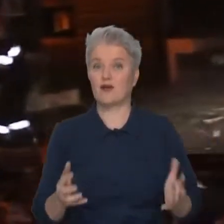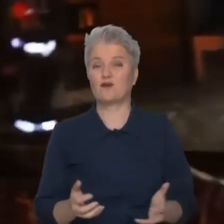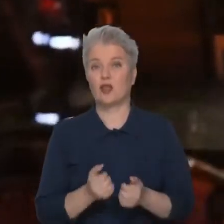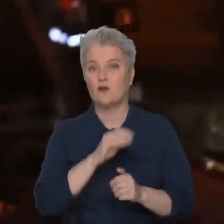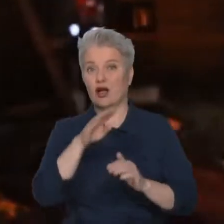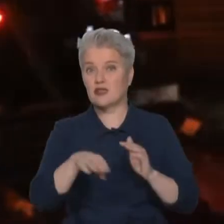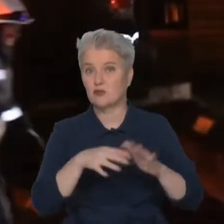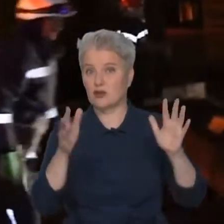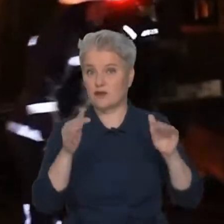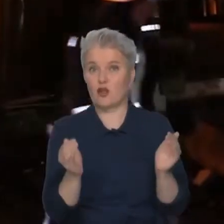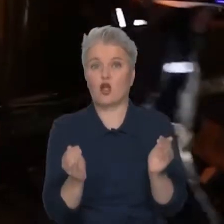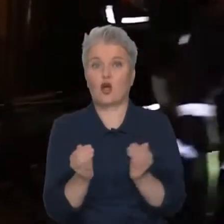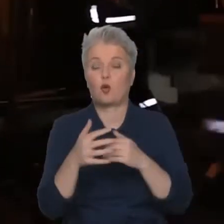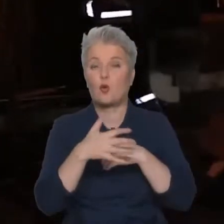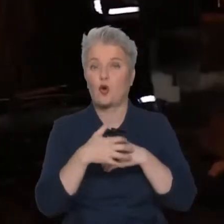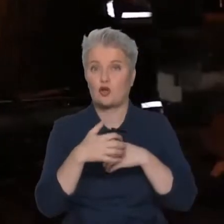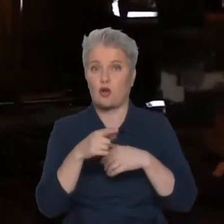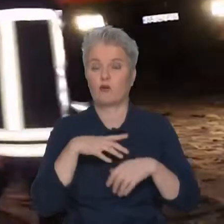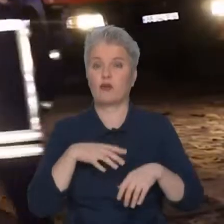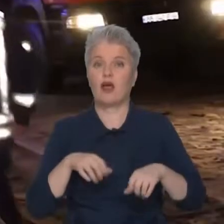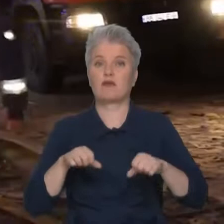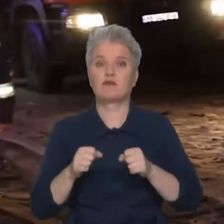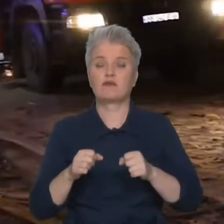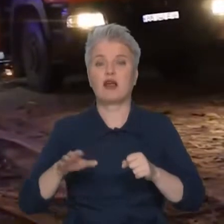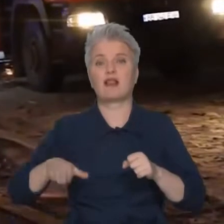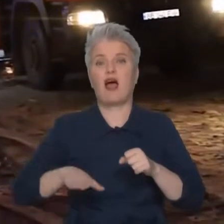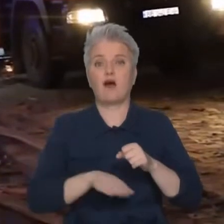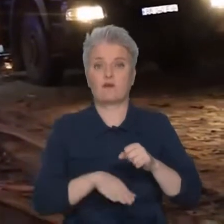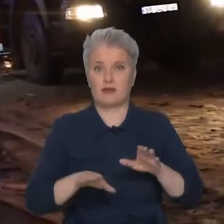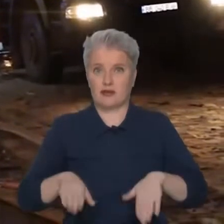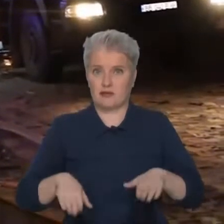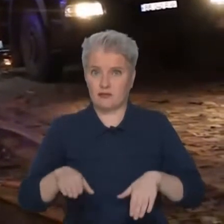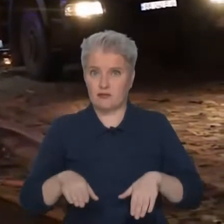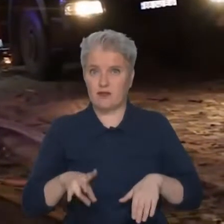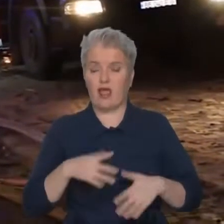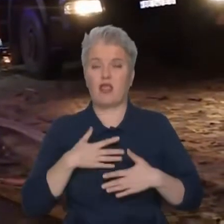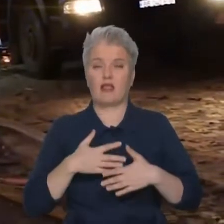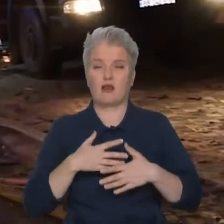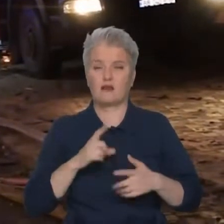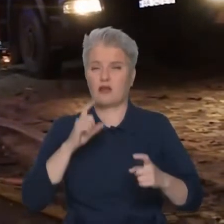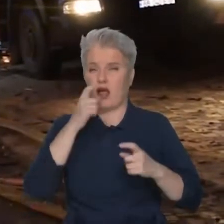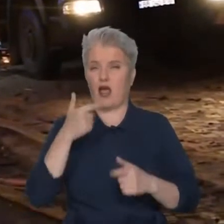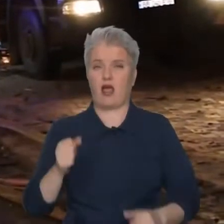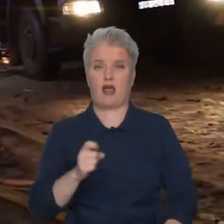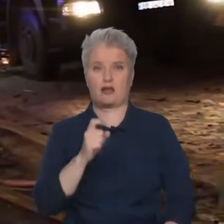з-під завалів кошеня. У нього були перебиті задні лапи, також надихалося чадним газом.